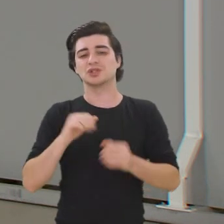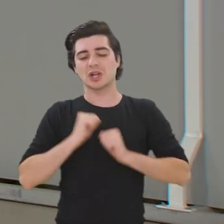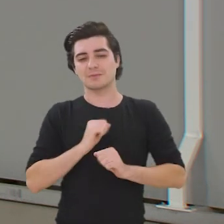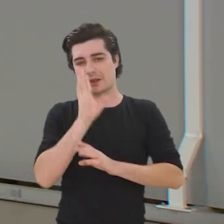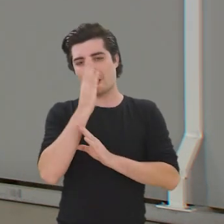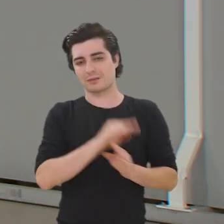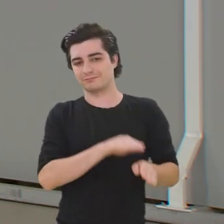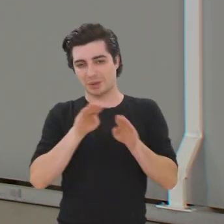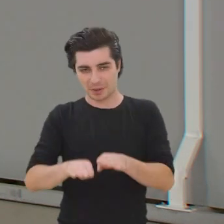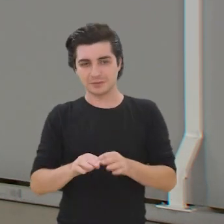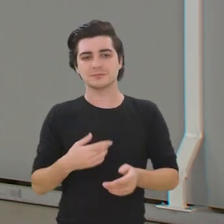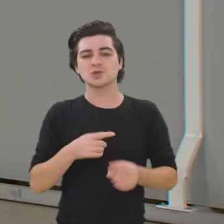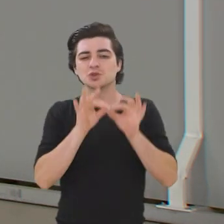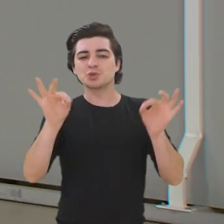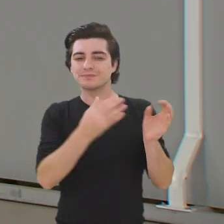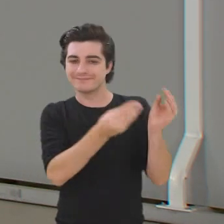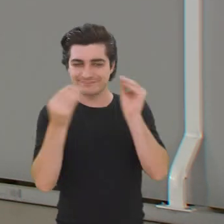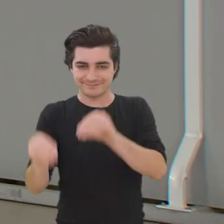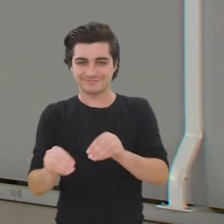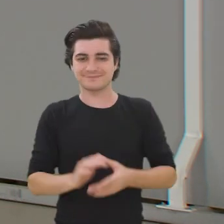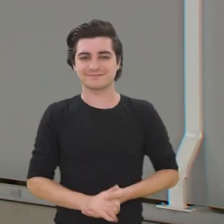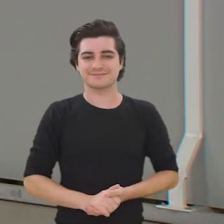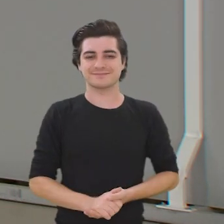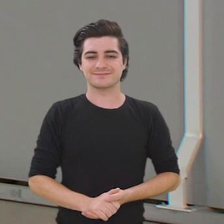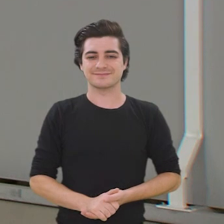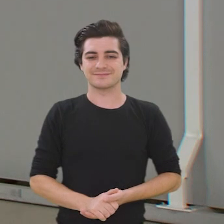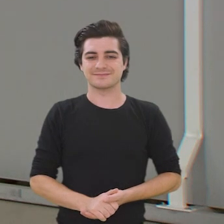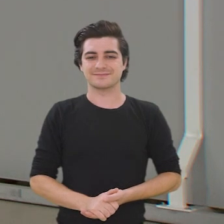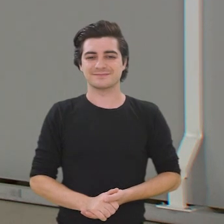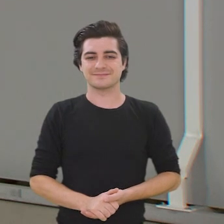çalışma kağıtlarımıza geçelim. Çubuklarımızı da alalım oradan.